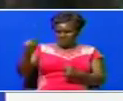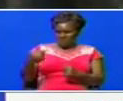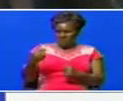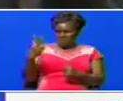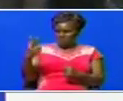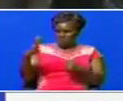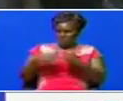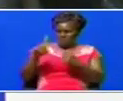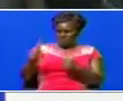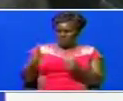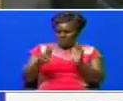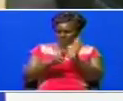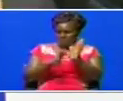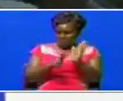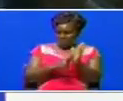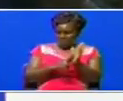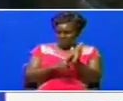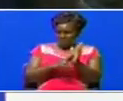791,291,